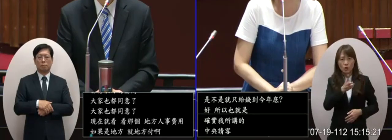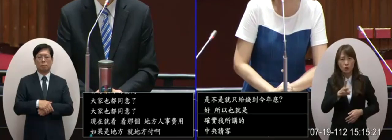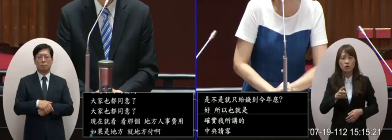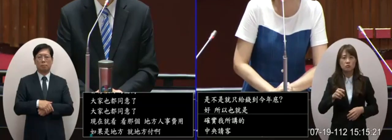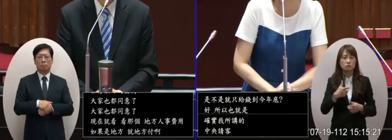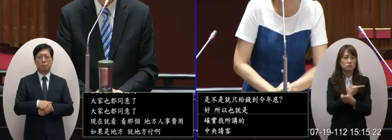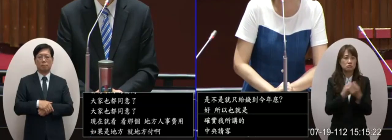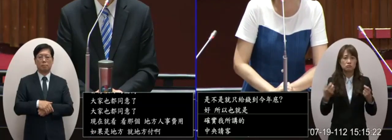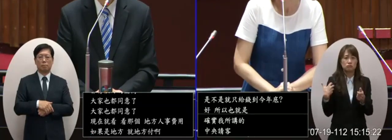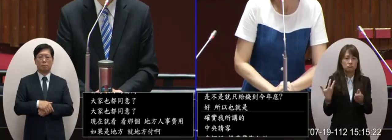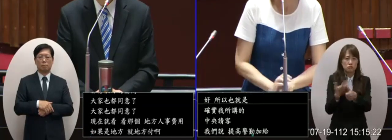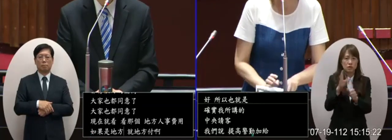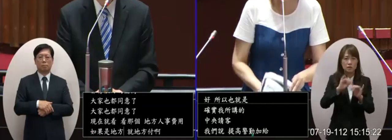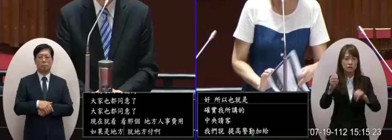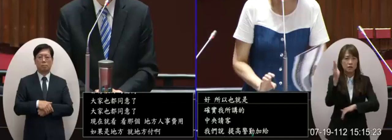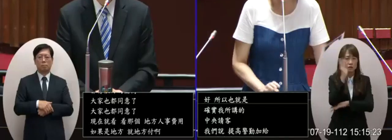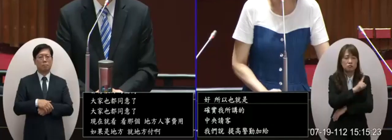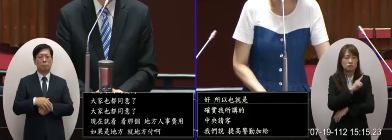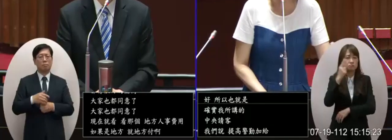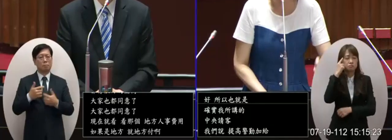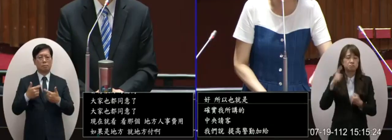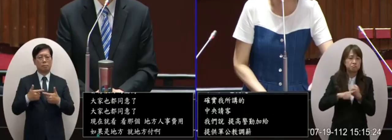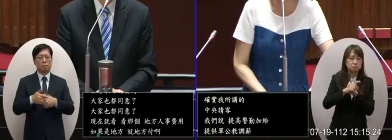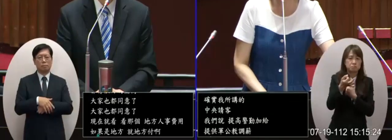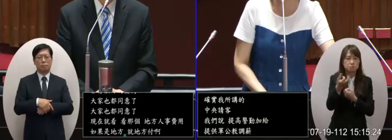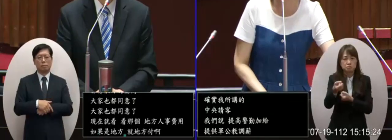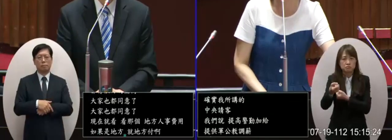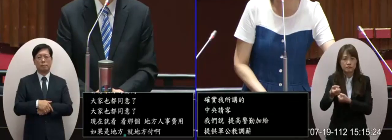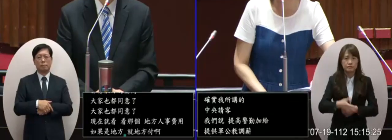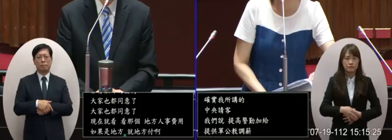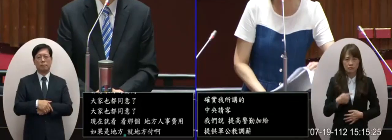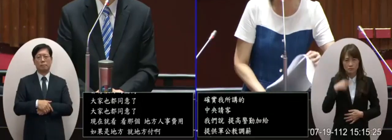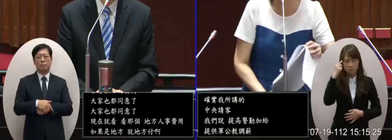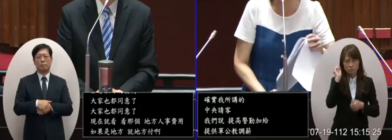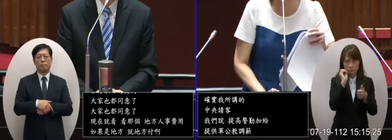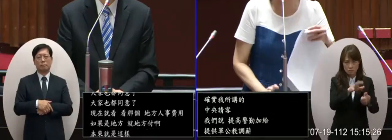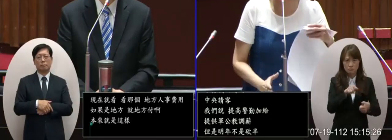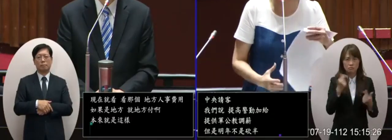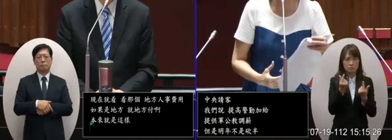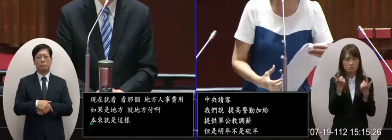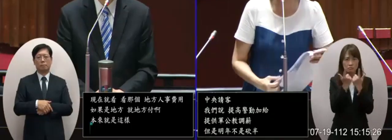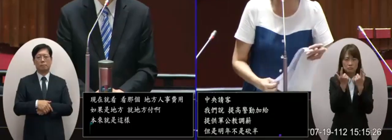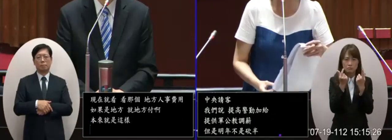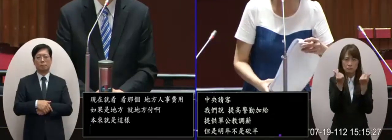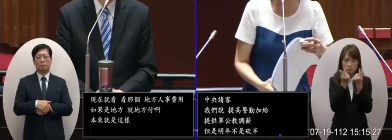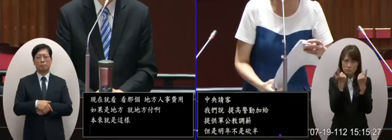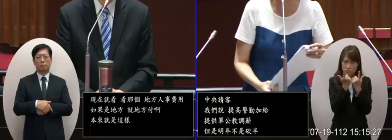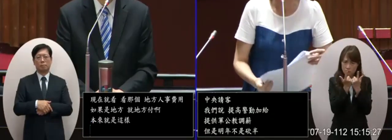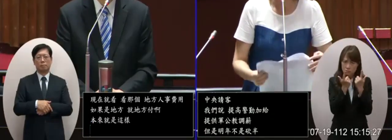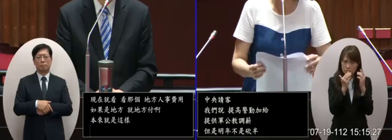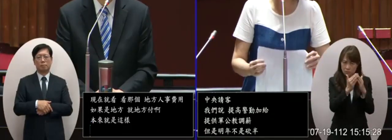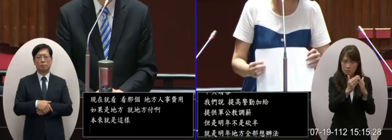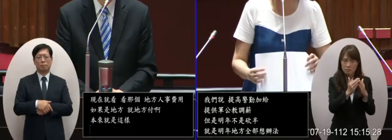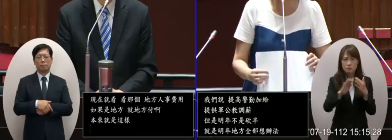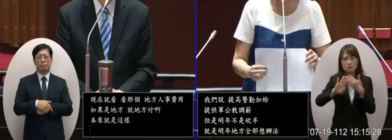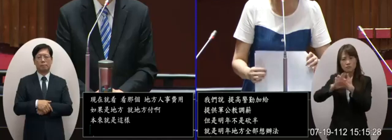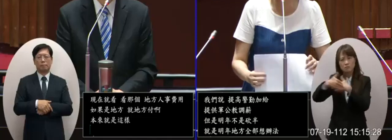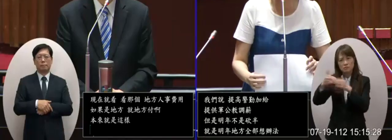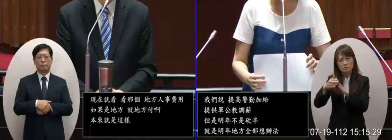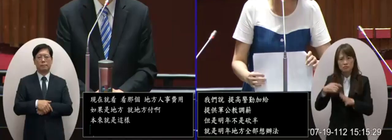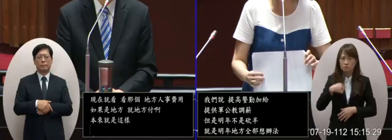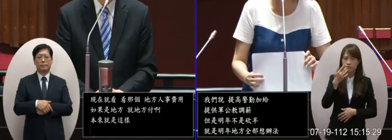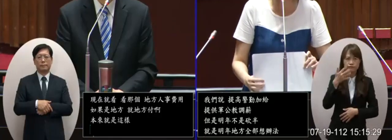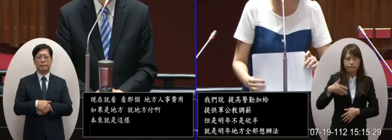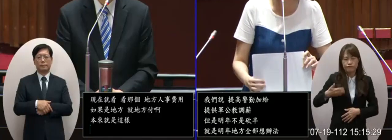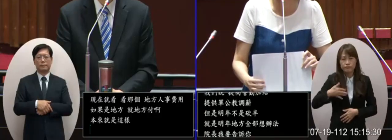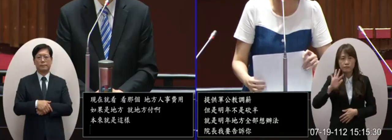地方来想办法。院长，我要告诉你啊，以台北市来讲，我不晓得其他县市。以台北市来